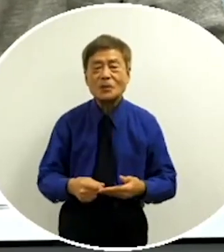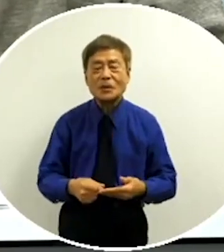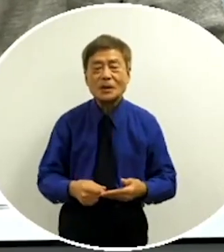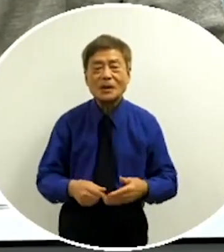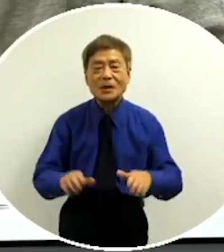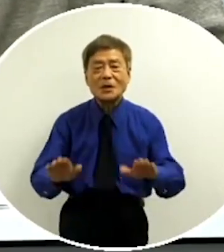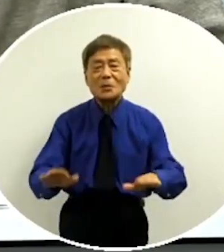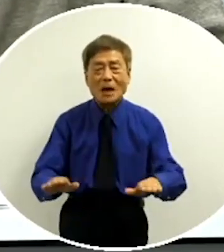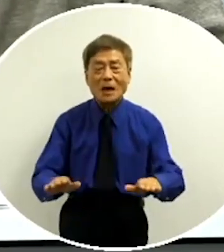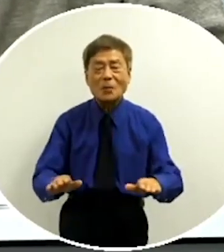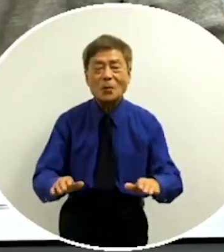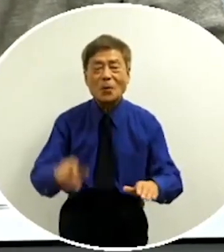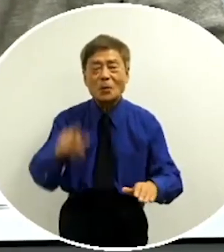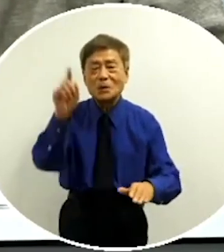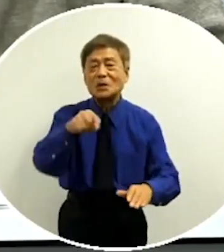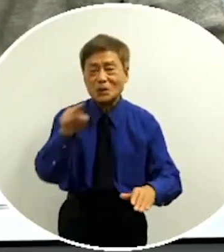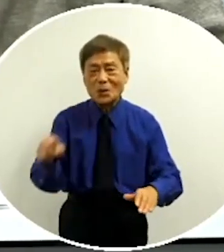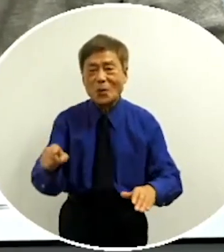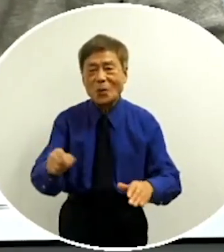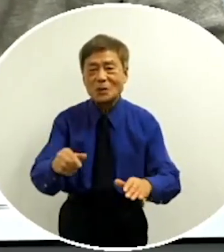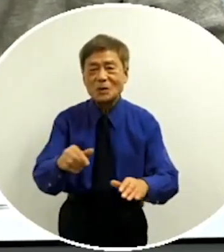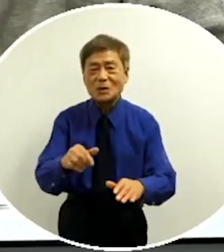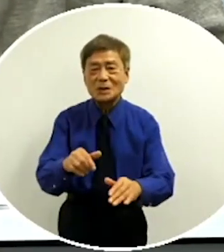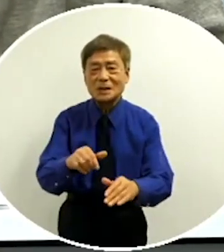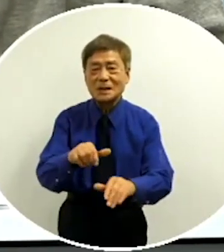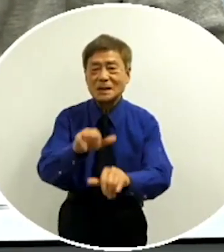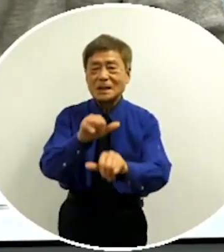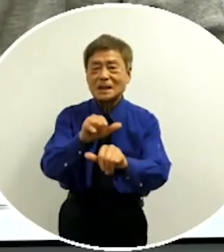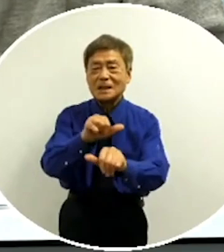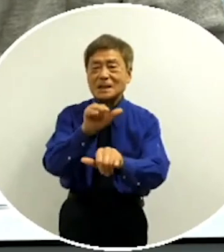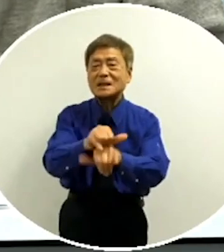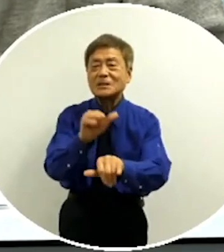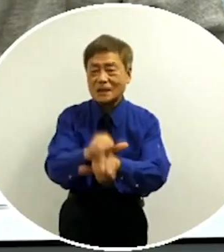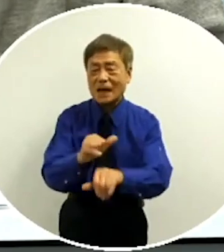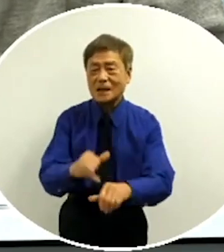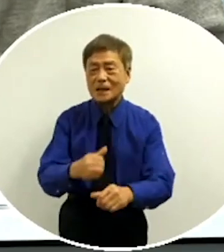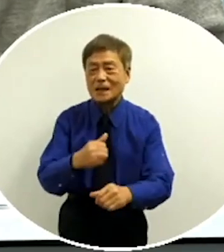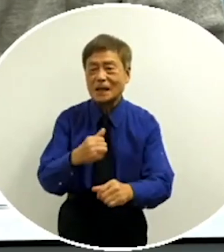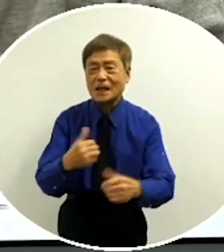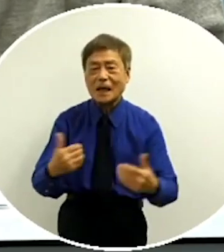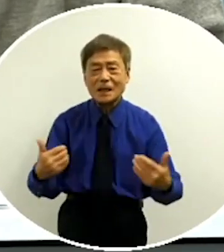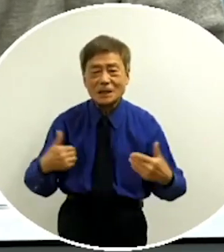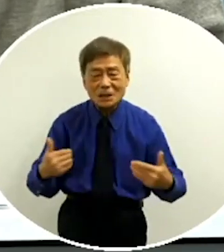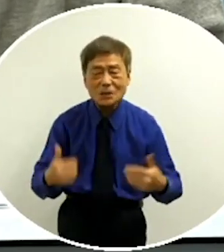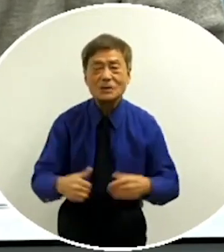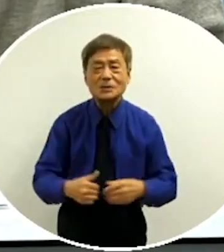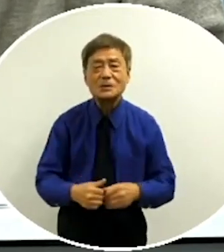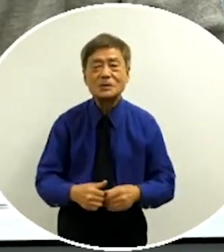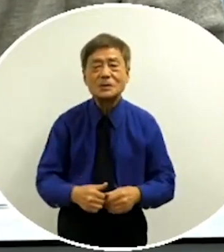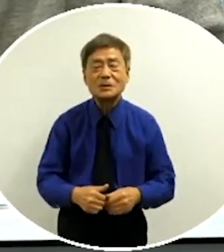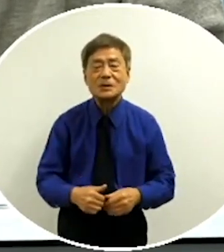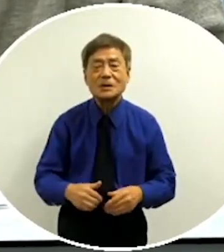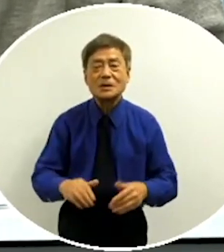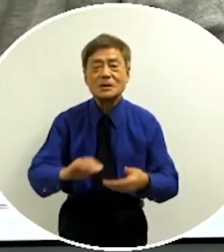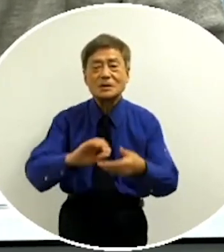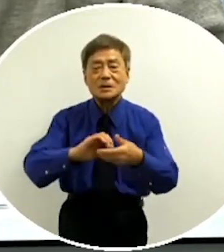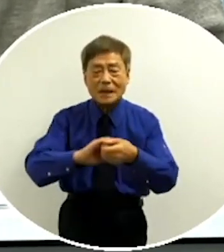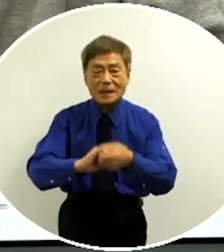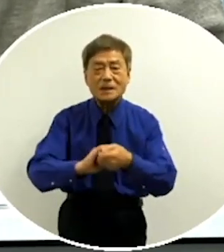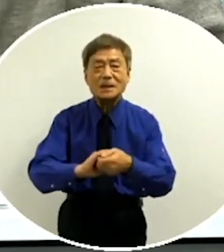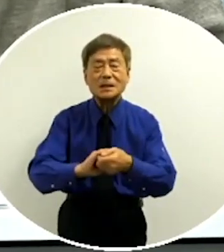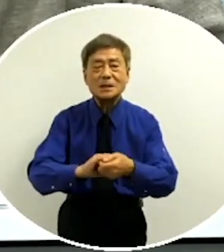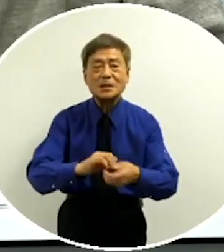重要なのでやって下さいと言ってすぐできるというものではないと思いますのでそこはやっぱりあの